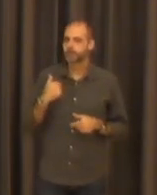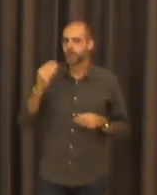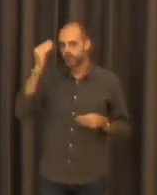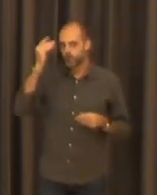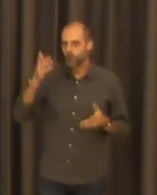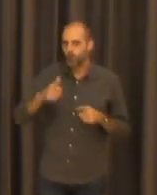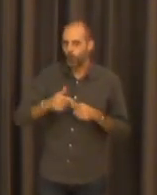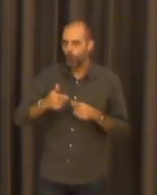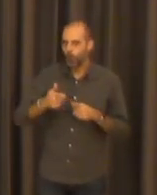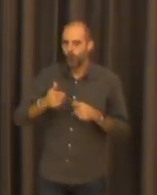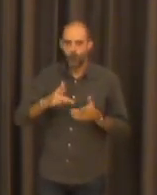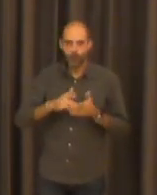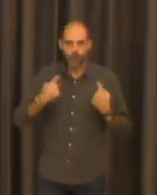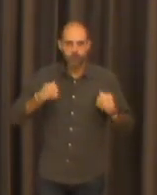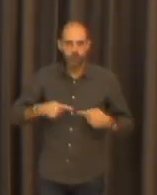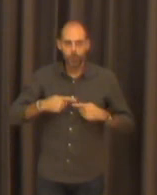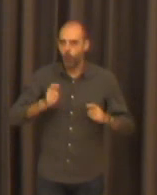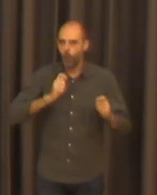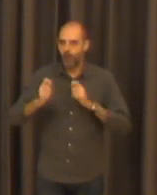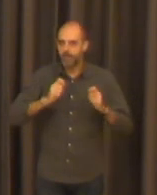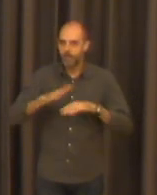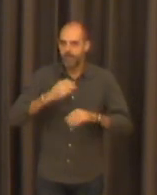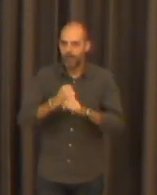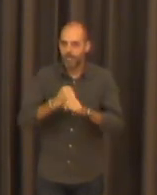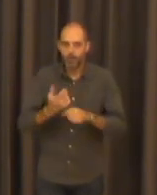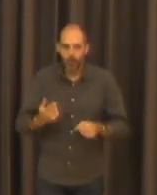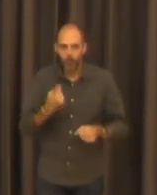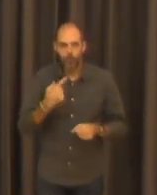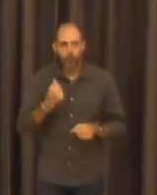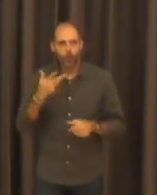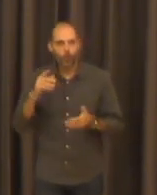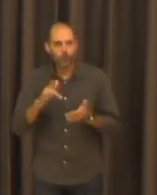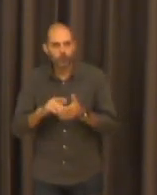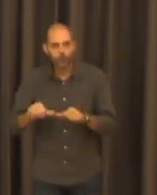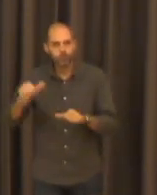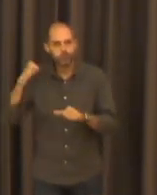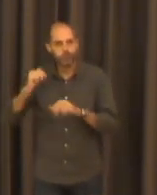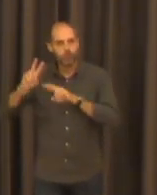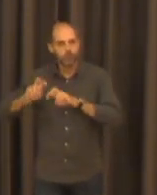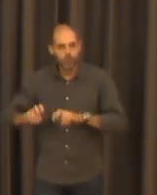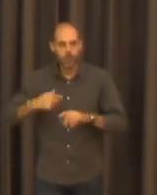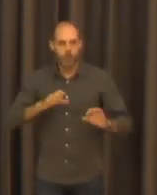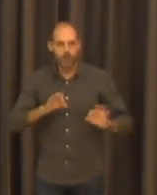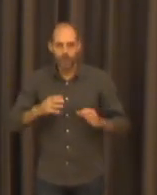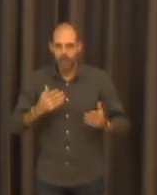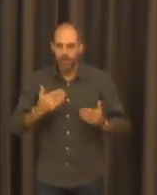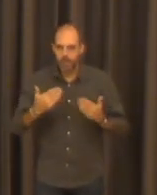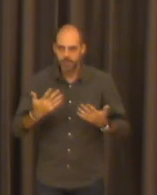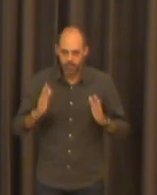per una feina. Que et pregunten quant de temps ha dedicat a preparar aquesta entrevista.